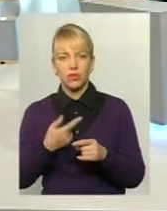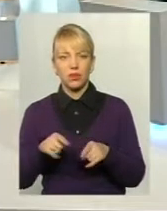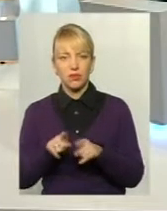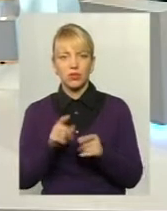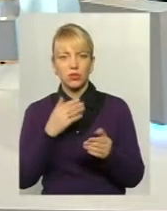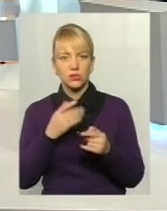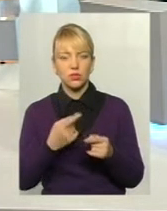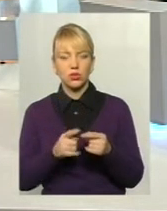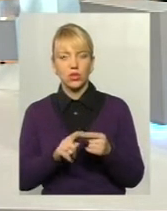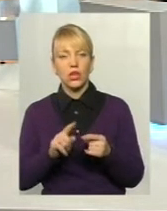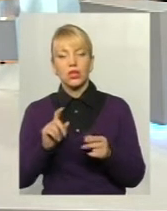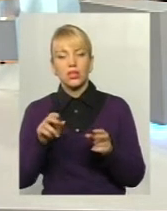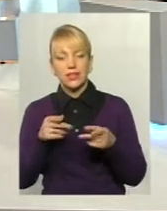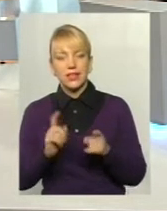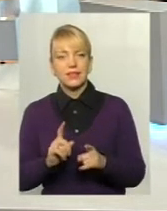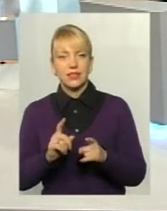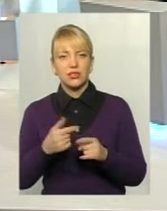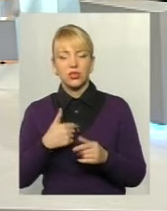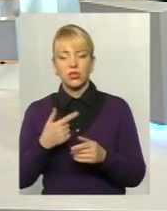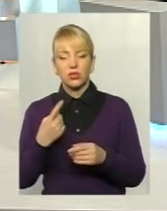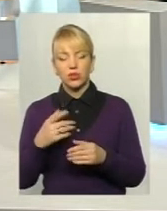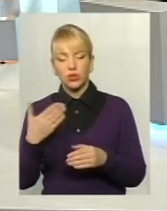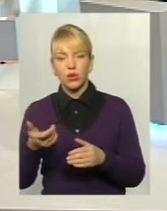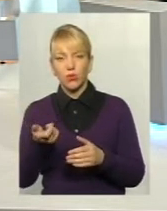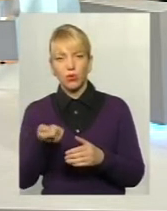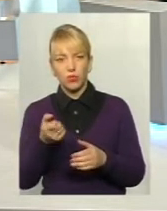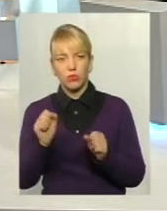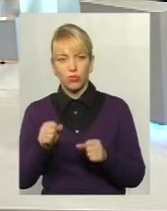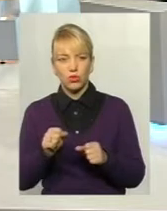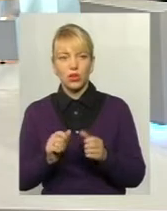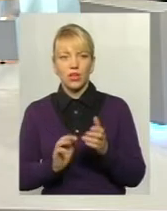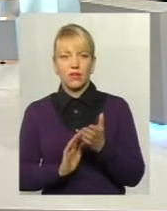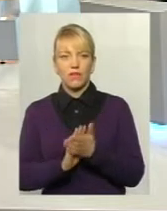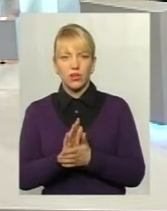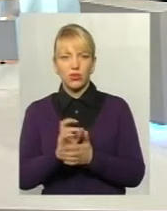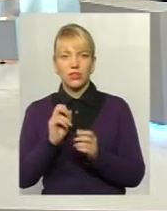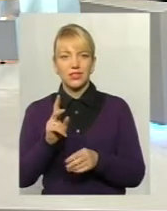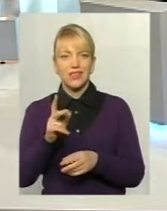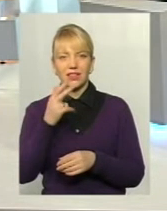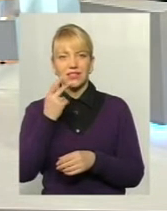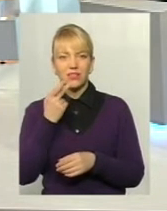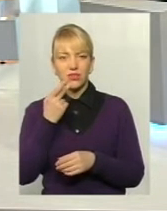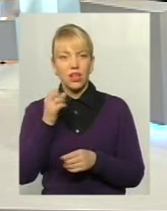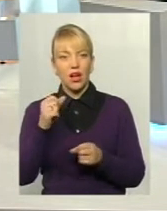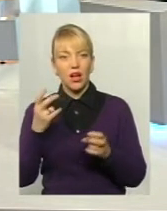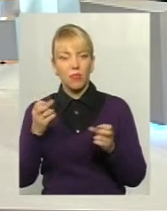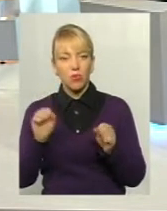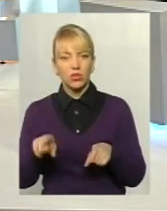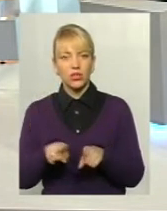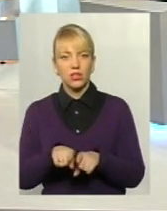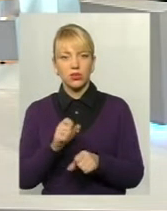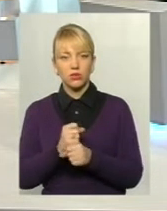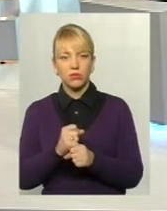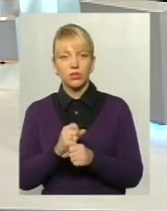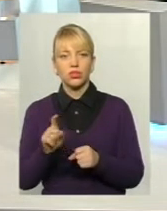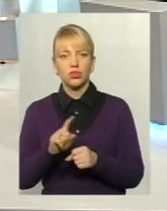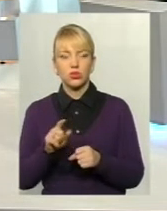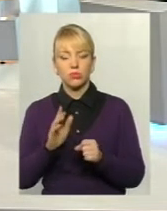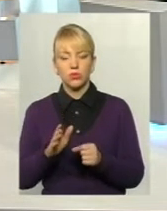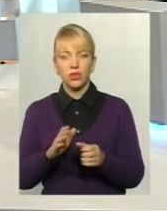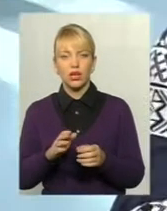що дійсно, з однієї сторони, можна полуничку вирощувати класичним способом, а можна зробити так, що ця полуничка буде родити